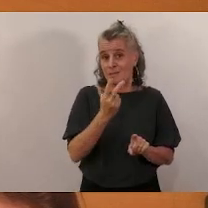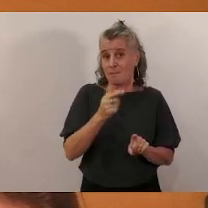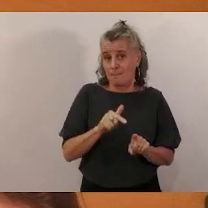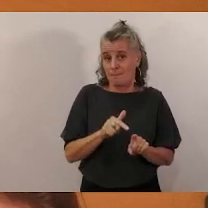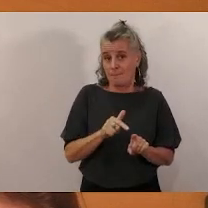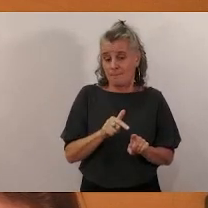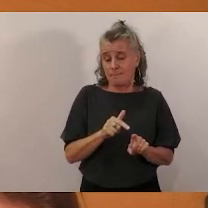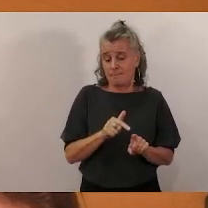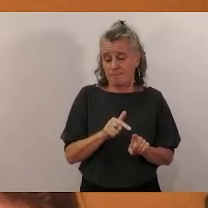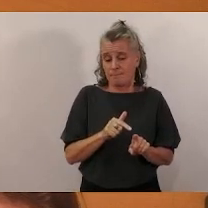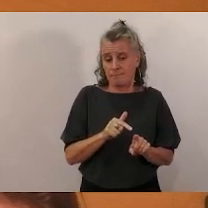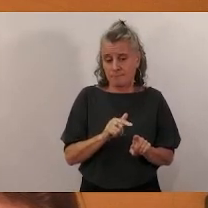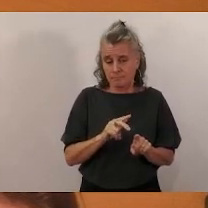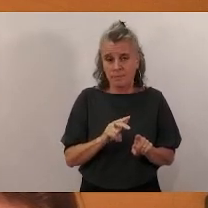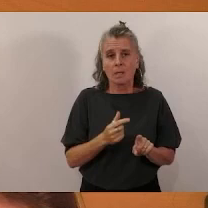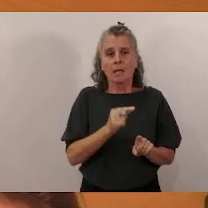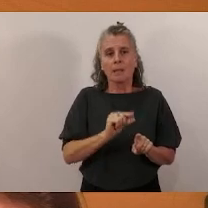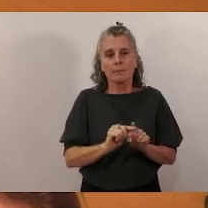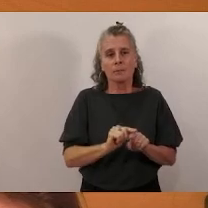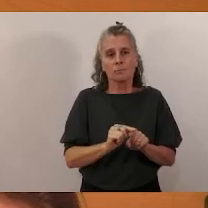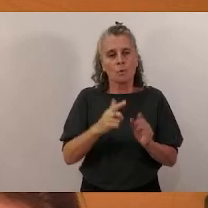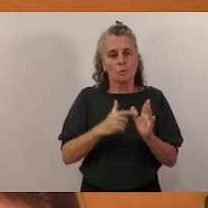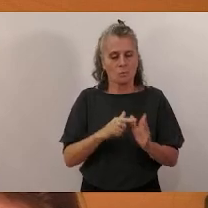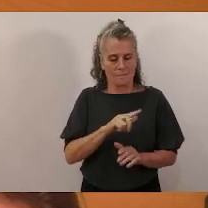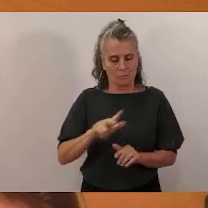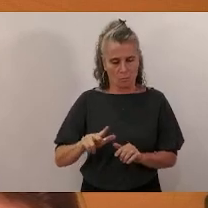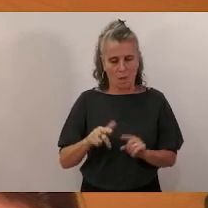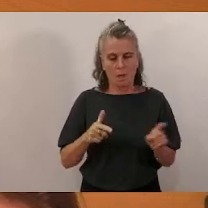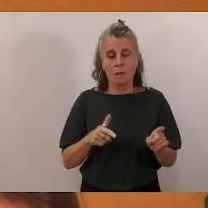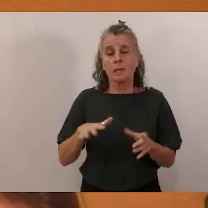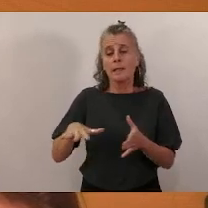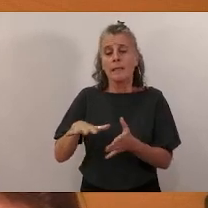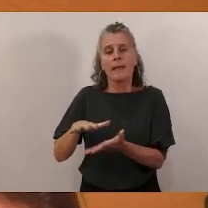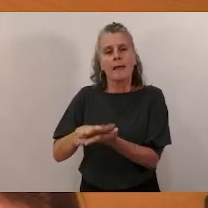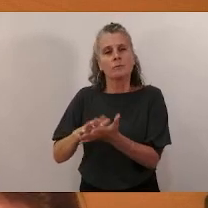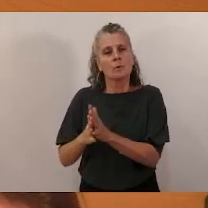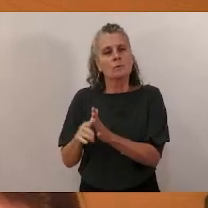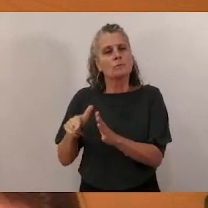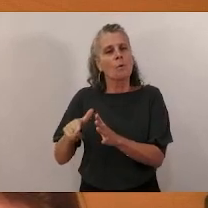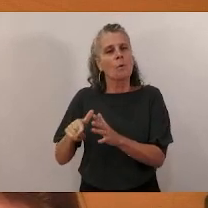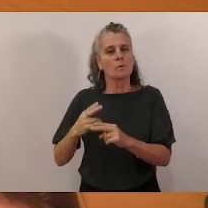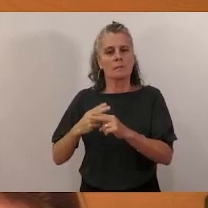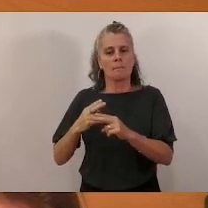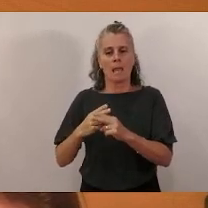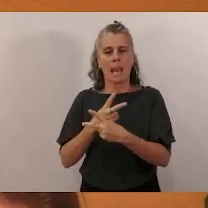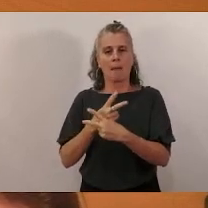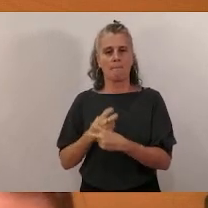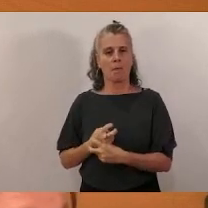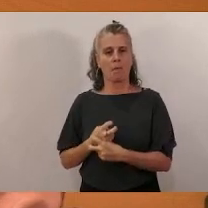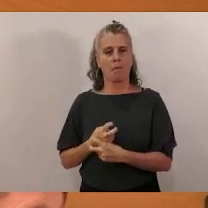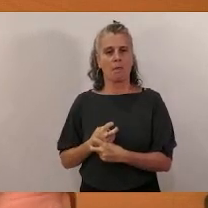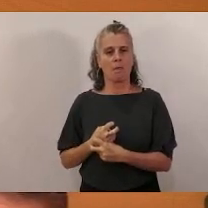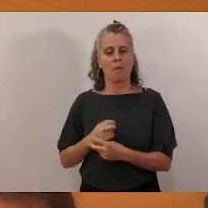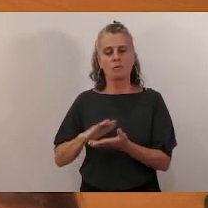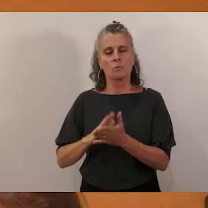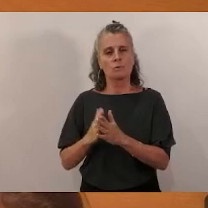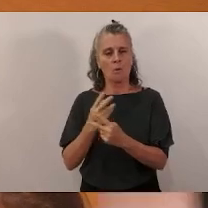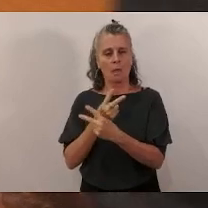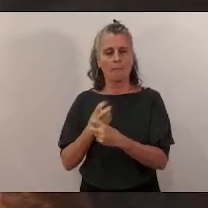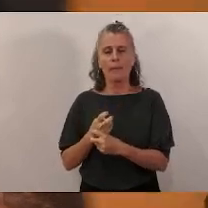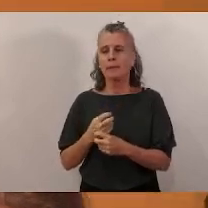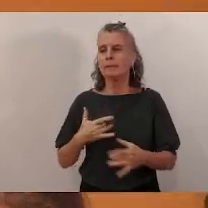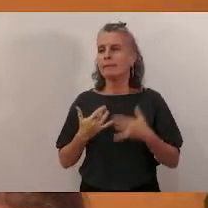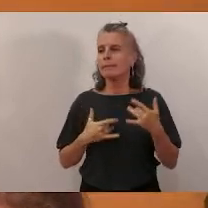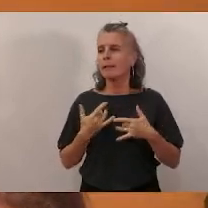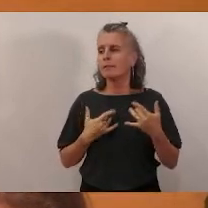en 1931, qui s'appelle Association La Paix. En vérité, c'est le théâtre de l'œuvre que beaucoup connaissent, et